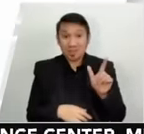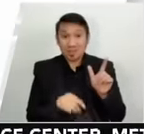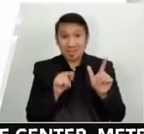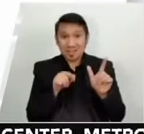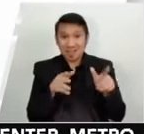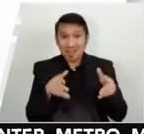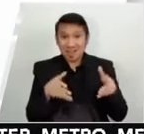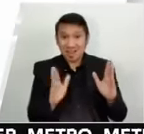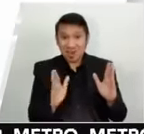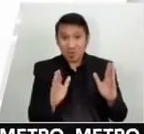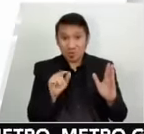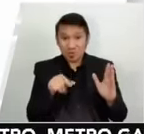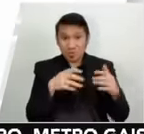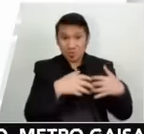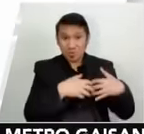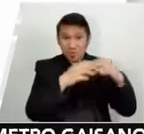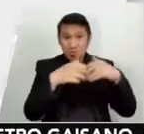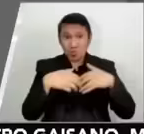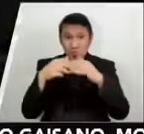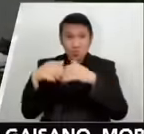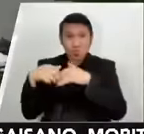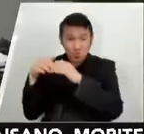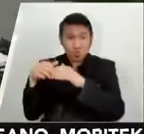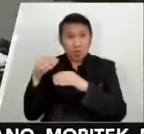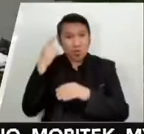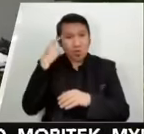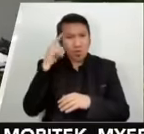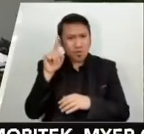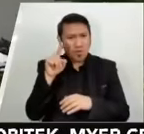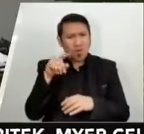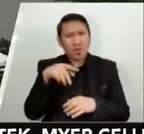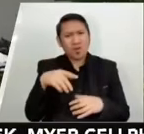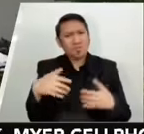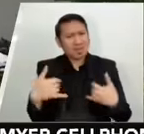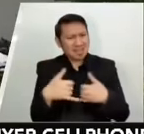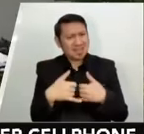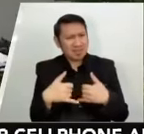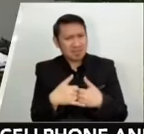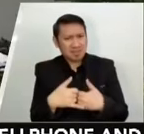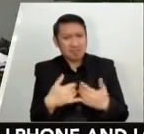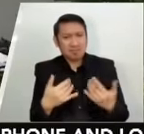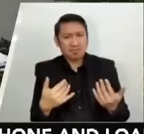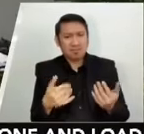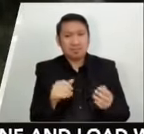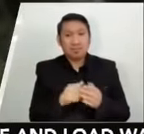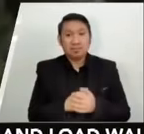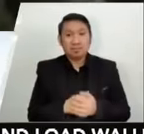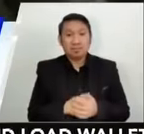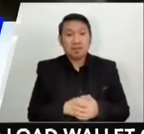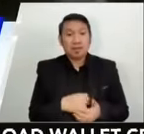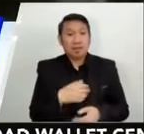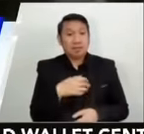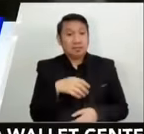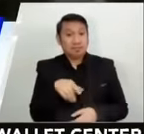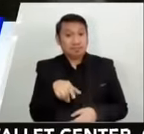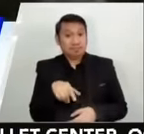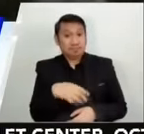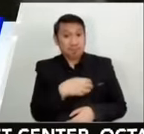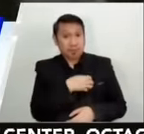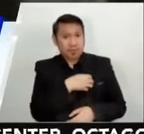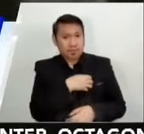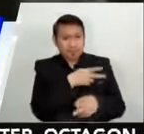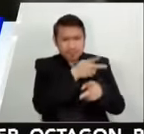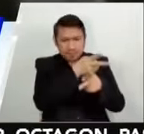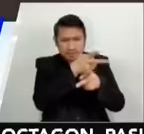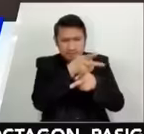pagtatayo ng amusement at gaming hub bantay srado naman ang puwersa ng PNP ang compound habang nagpapatuloy ang pagsuyod sa